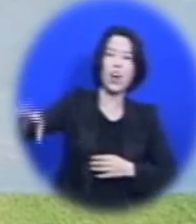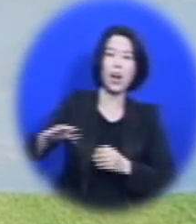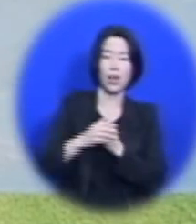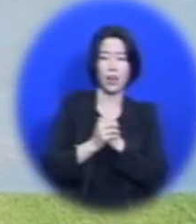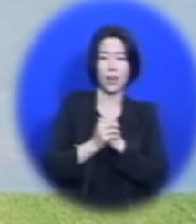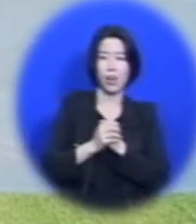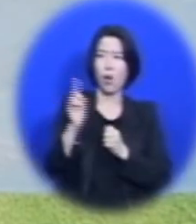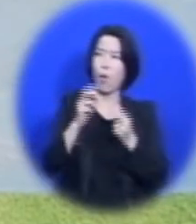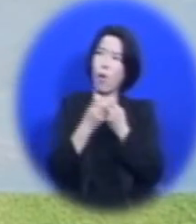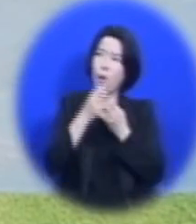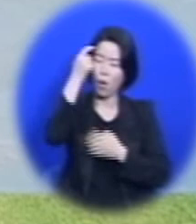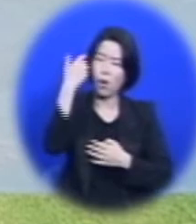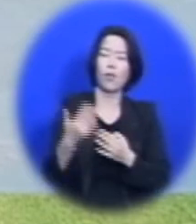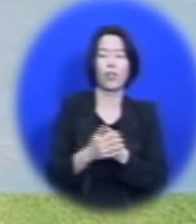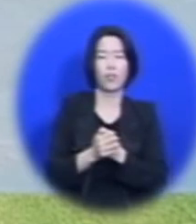어떻게 하라는 거지?